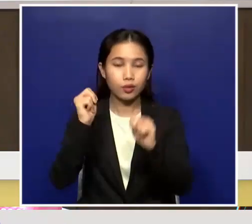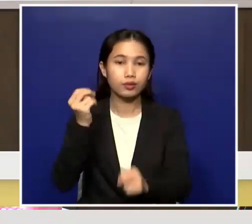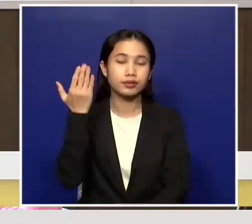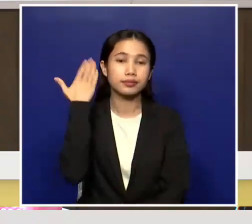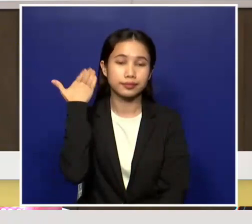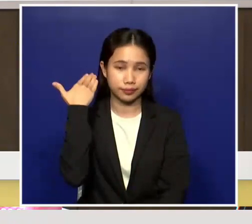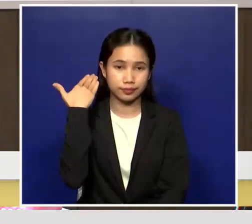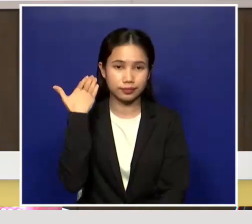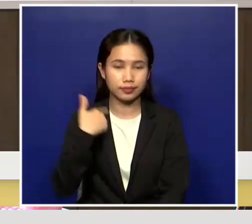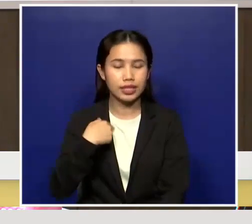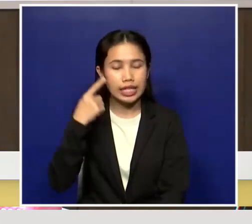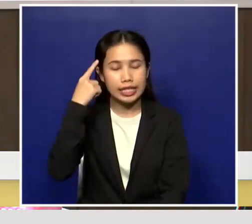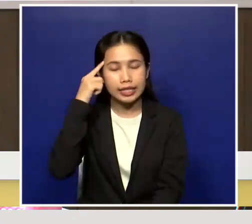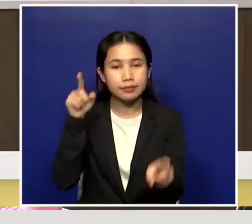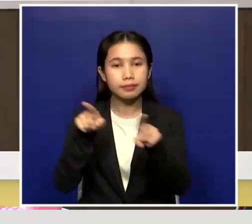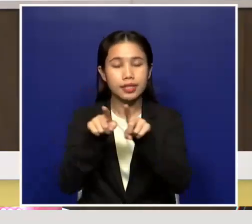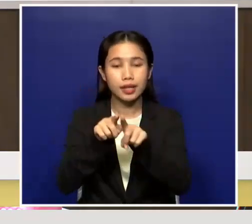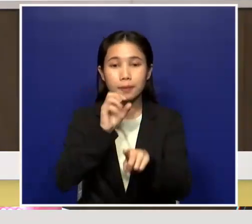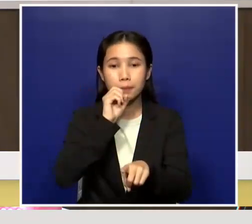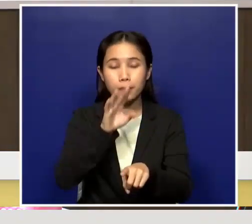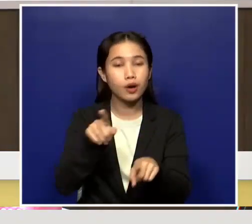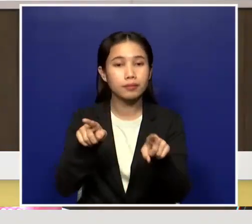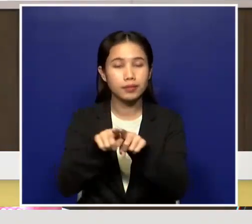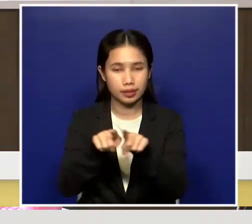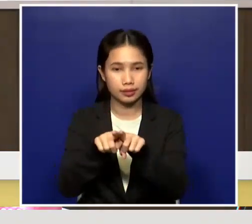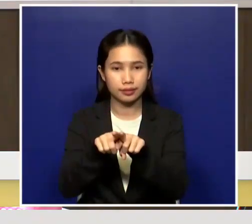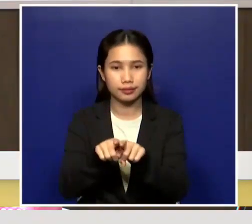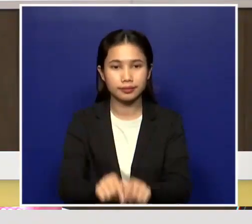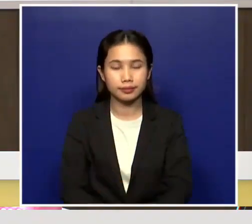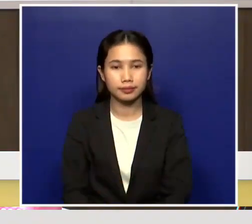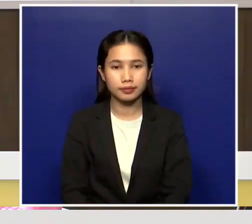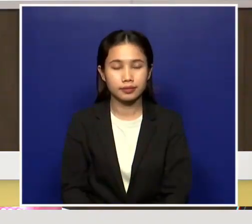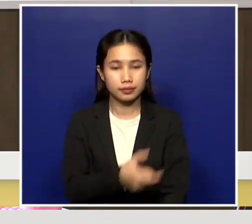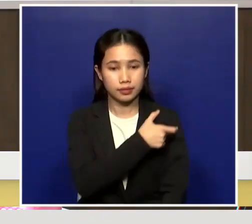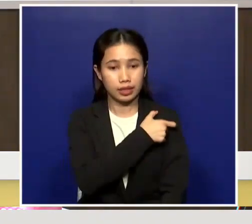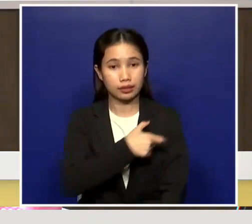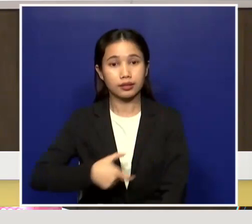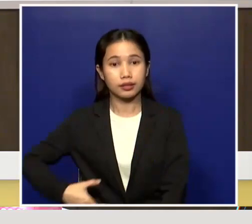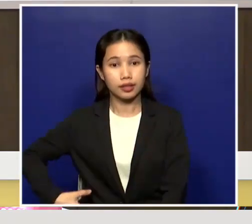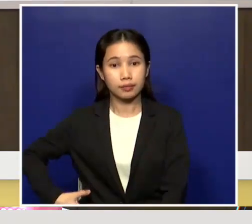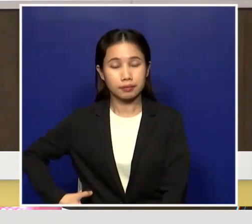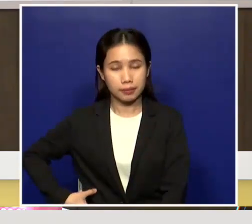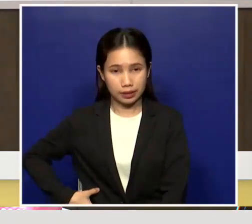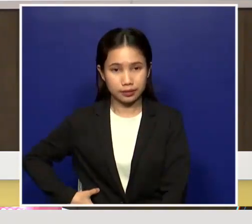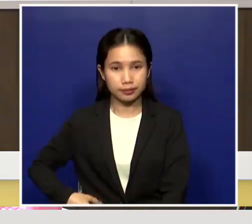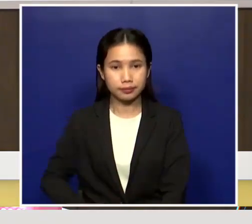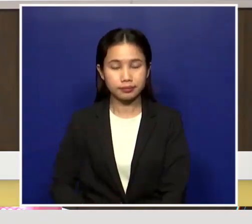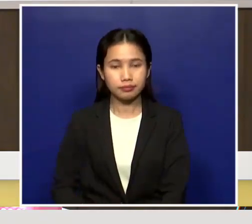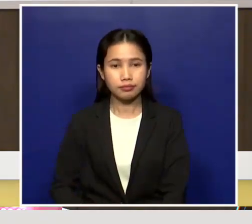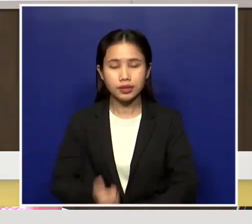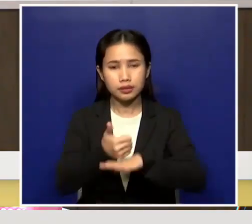เลยนะมักจะพูดเสมอว่าสถาบันเนี่ยควรจะอยู่เหนือความขัดแย้